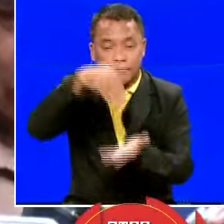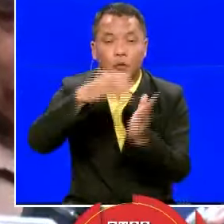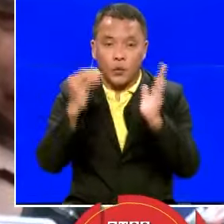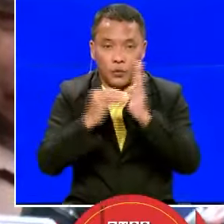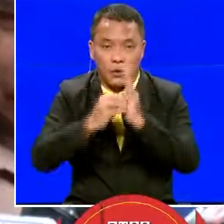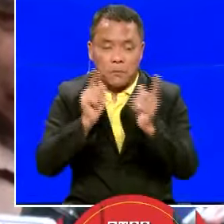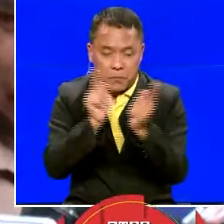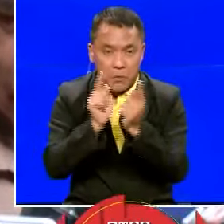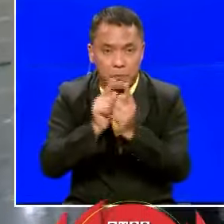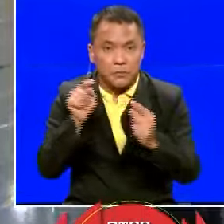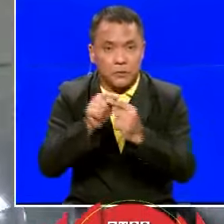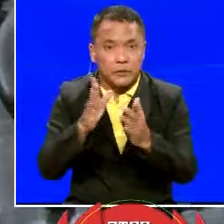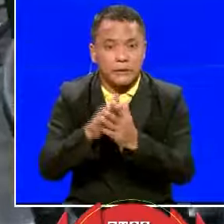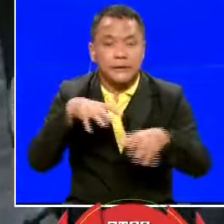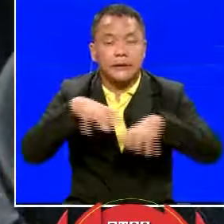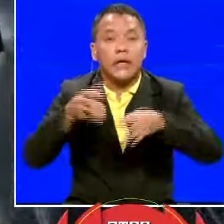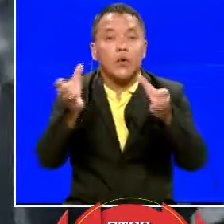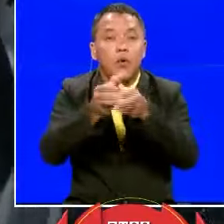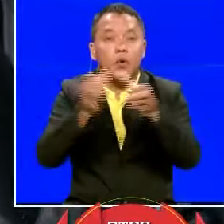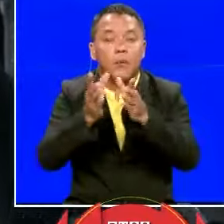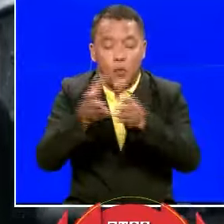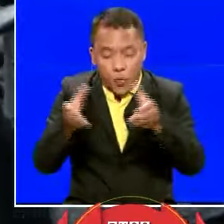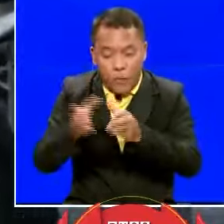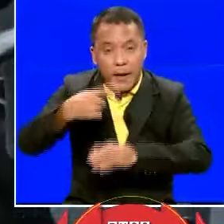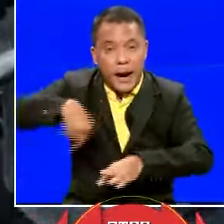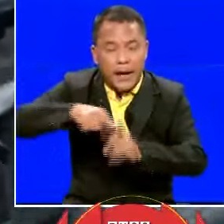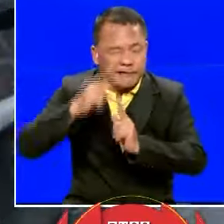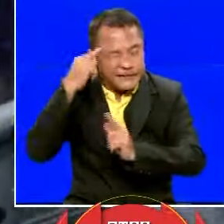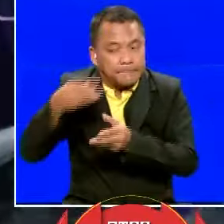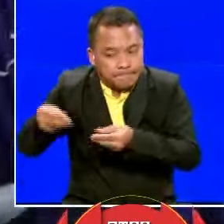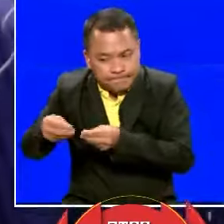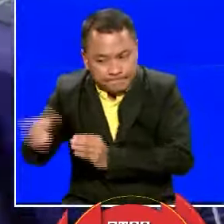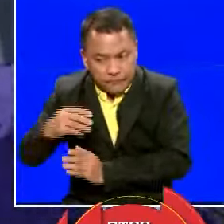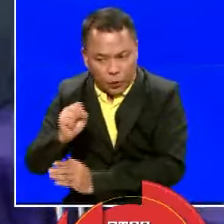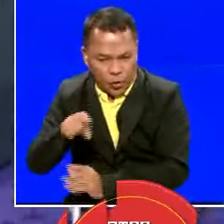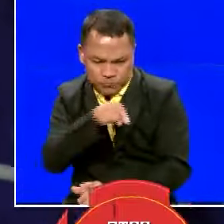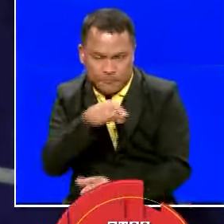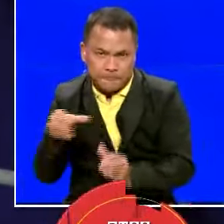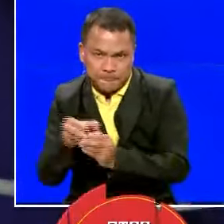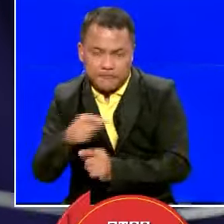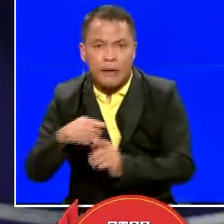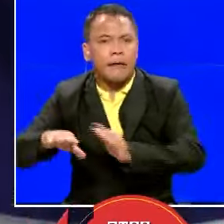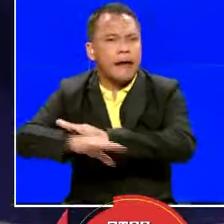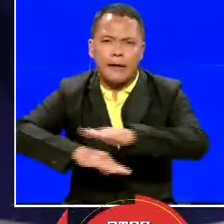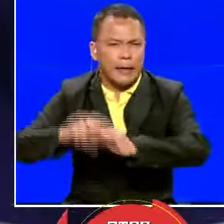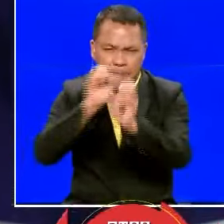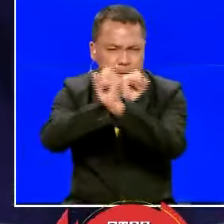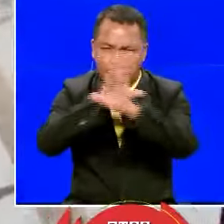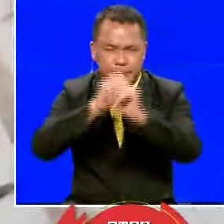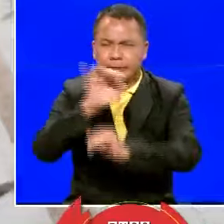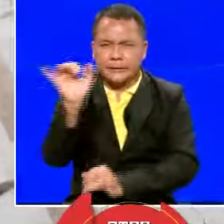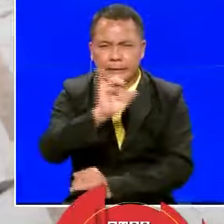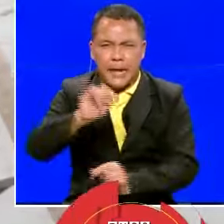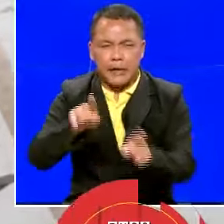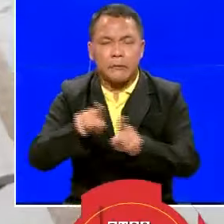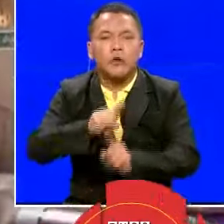ทมพบความเคลื่อนไหวการจัดตั้งกลุ่มการรวมกลุ่มเพื่อที่จะหัวลงคะแนนเลือกสวค่ะแต่ว่าหลักฐานยังไม่ชัดเจนเพียงพ